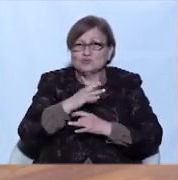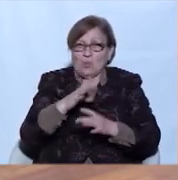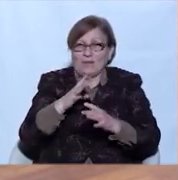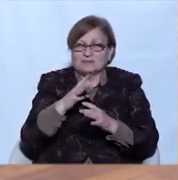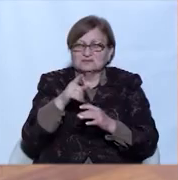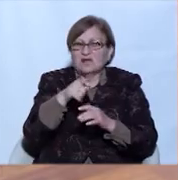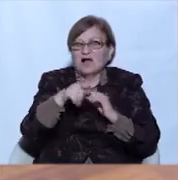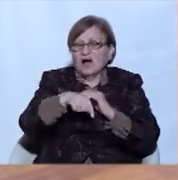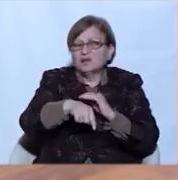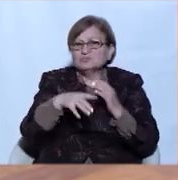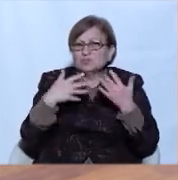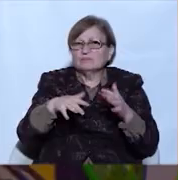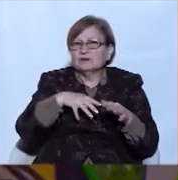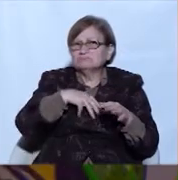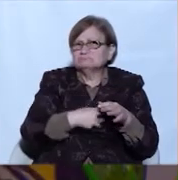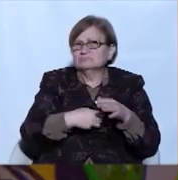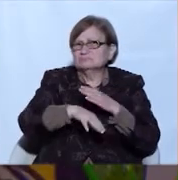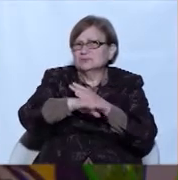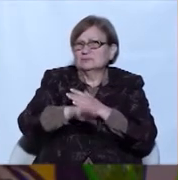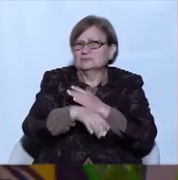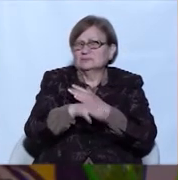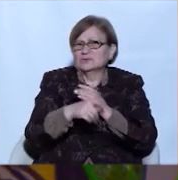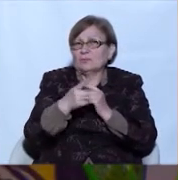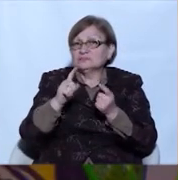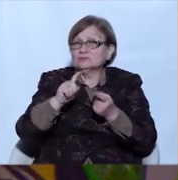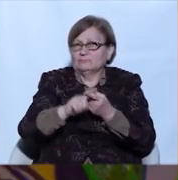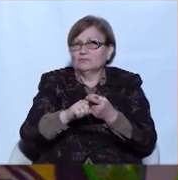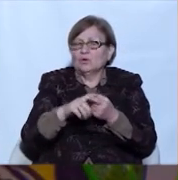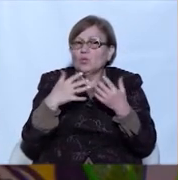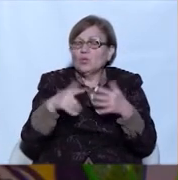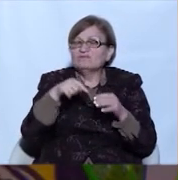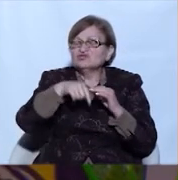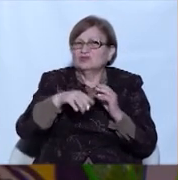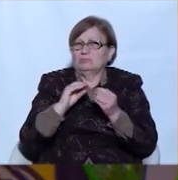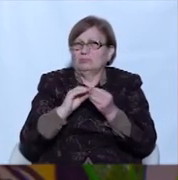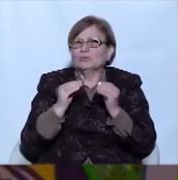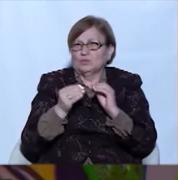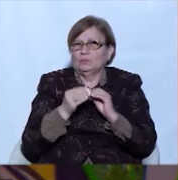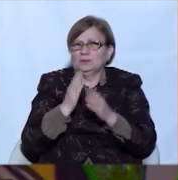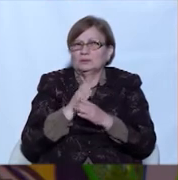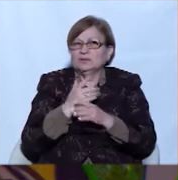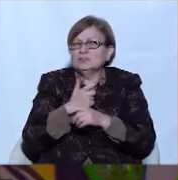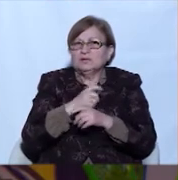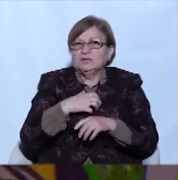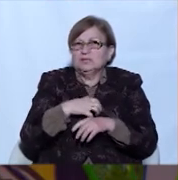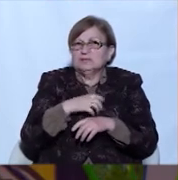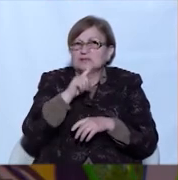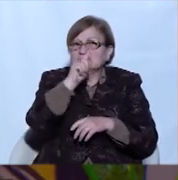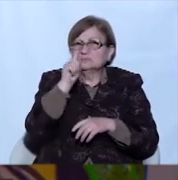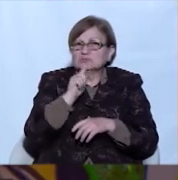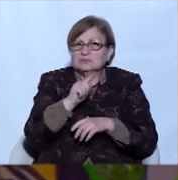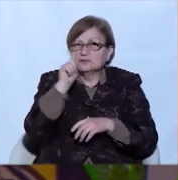დღესთან ვაკავშირებთ. ხედავთ, უკვე პრობლემაა, უკვე ძალიან მნიშვნელოვანი